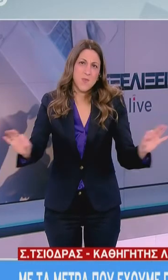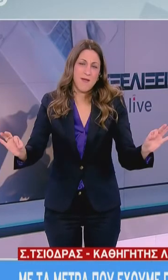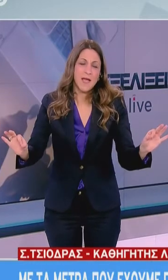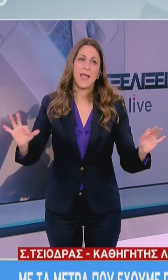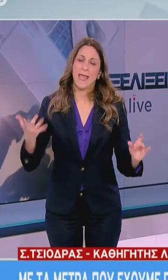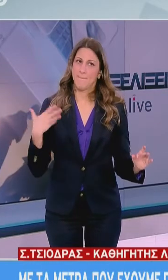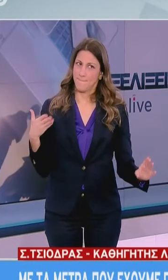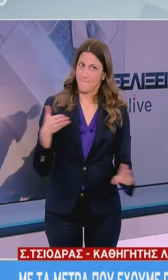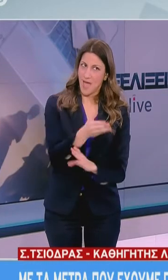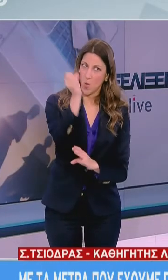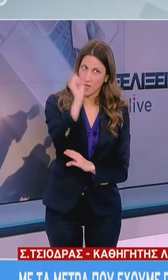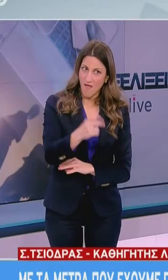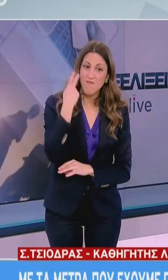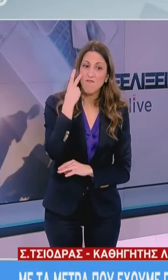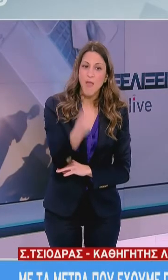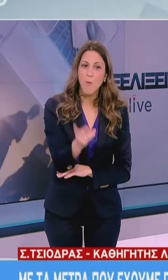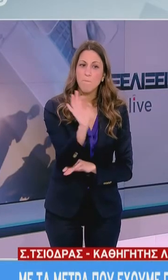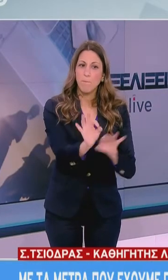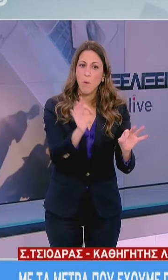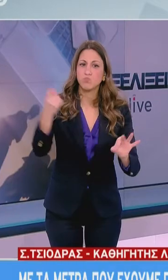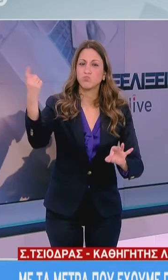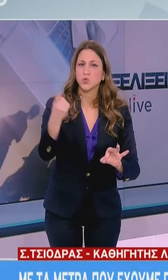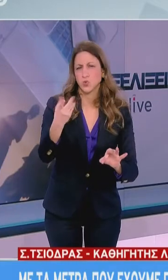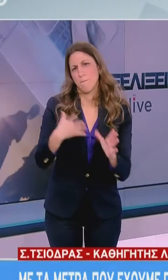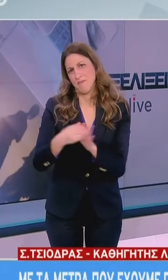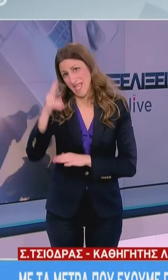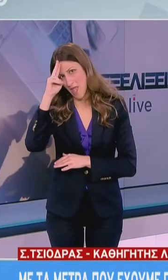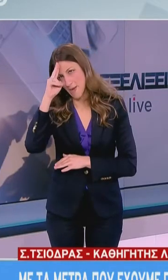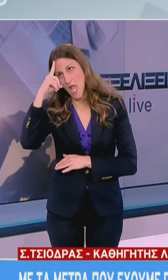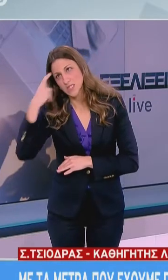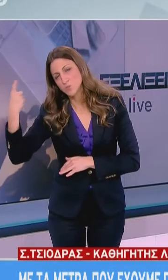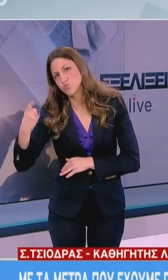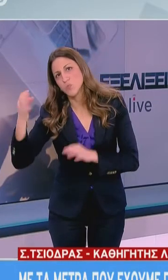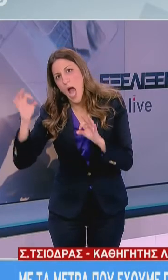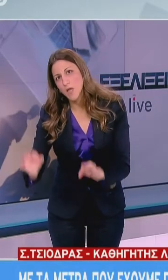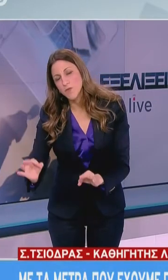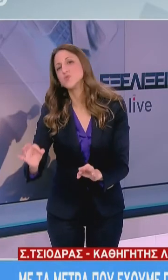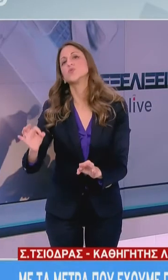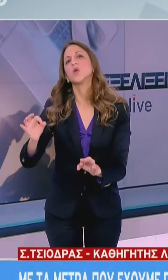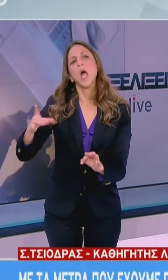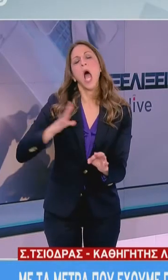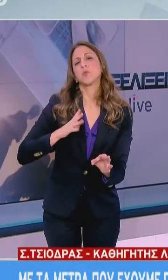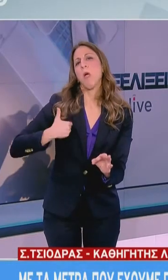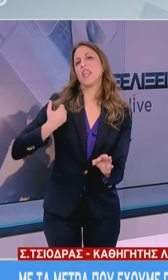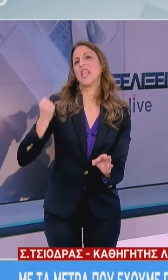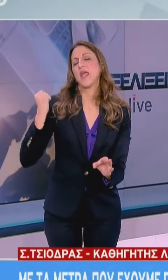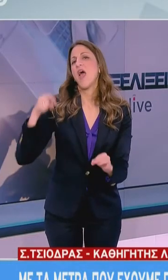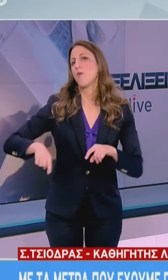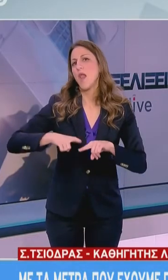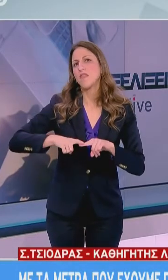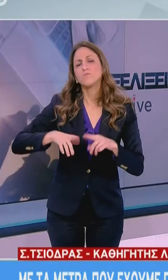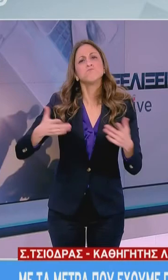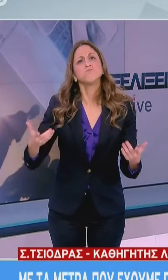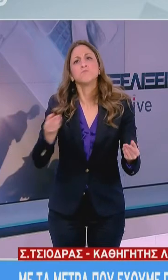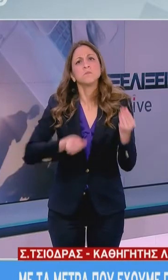καλύτερη εικόνα μιας επιδημίας όμως που αφορά κυρίως στη Γερμανία ήπια συμπτώματα νεαράς ηλικίας, ενώ στην Ελλάδα